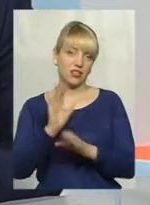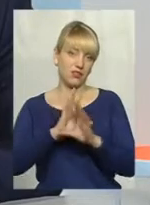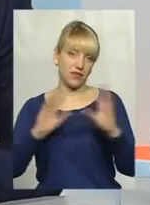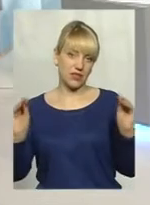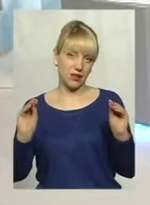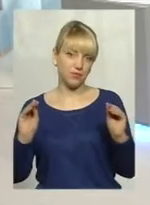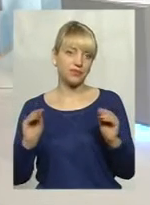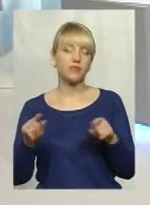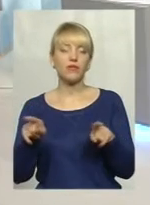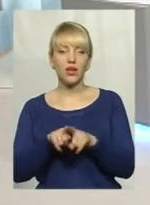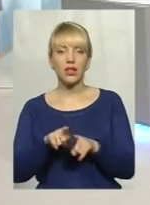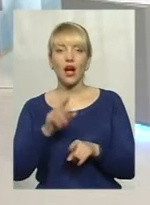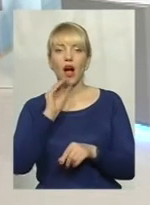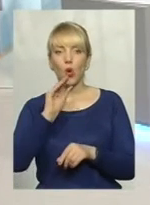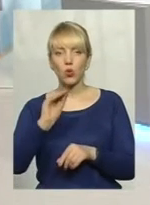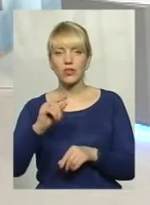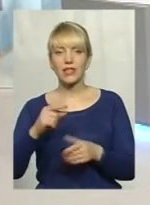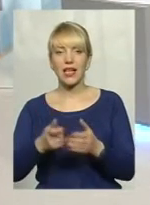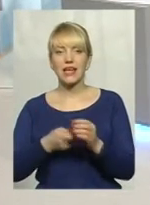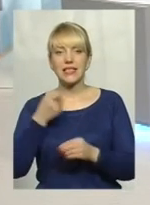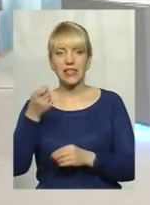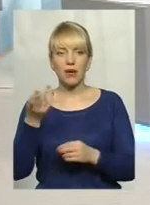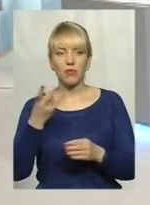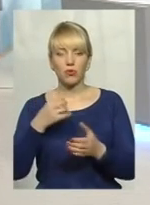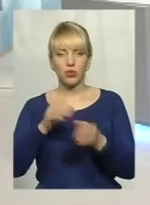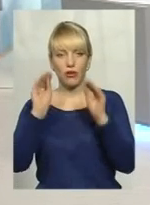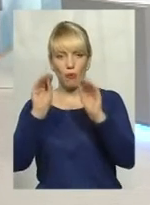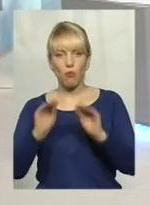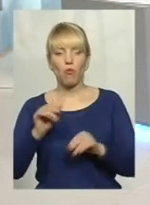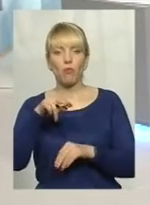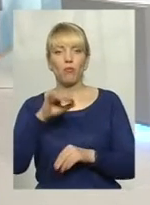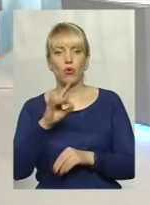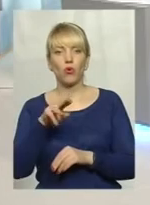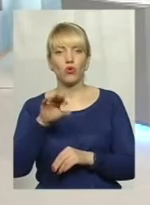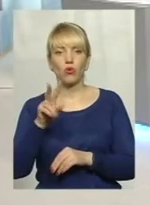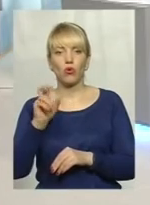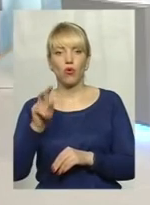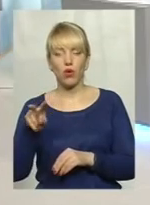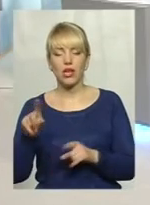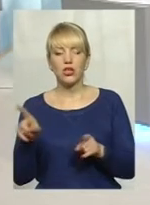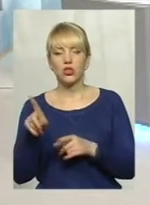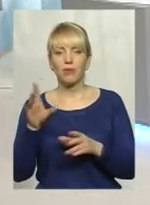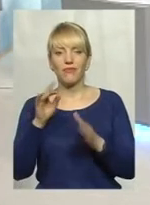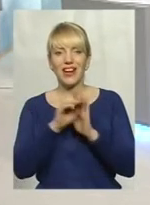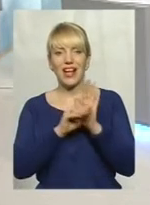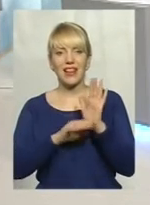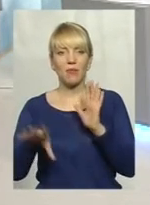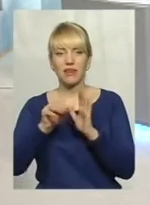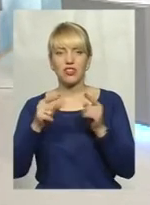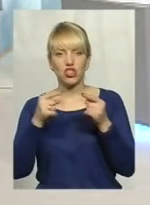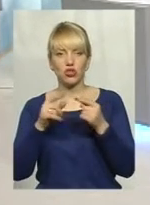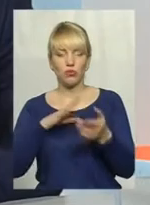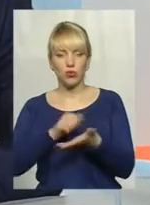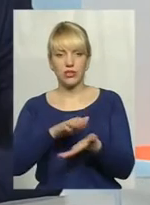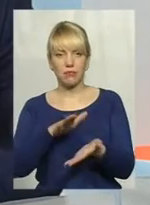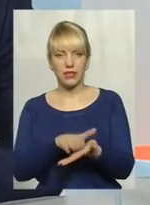Така усна заява, вона повинна бути занесена в протокол, тобто ми все передбачаємо, щоб в регламенті це чітко було